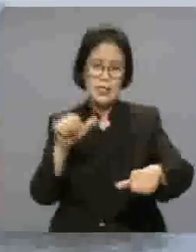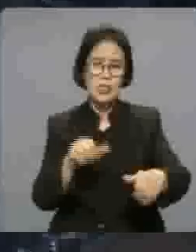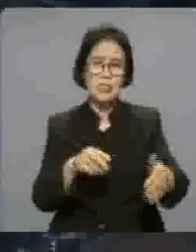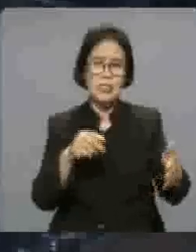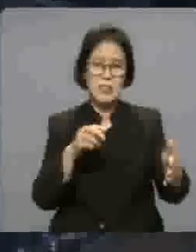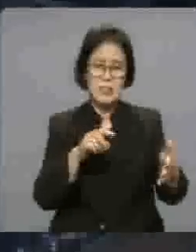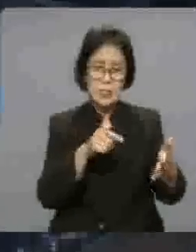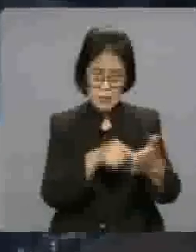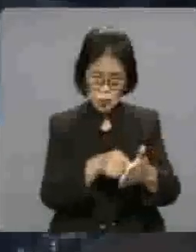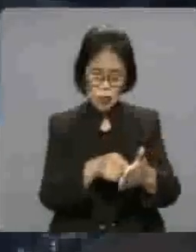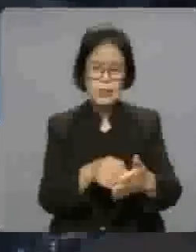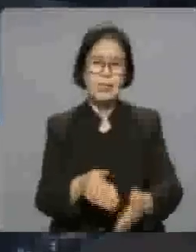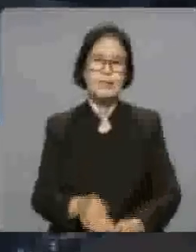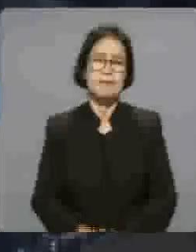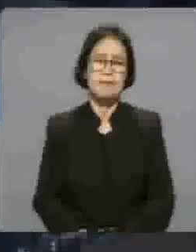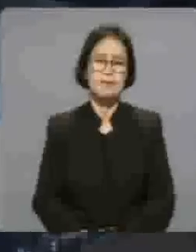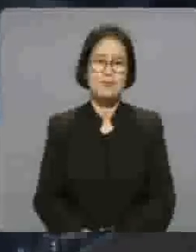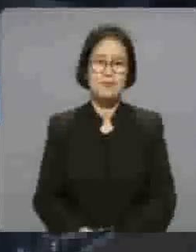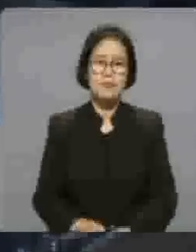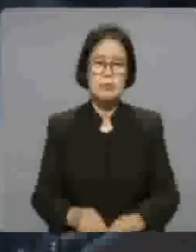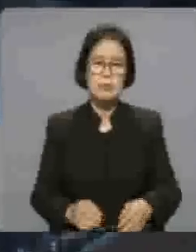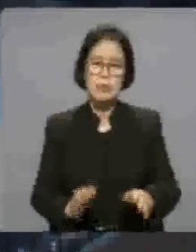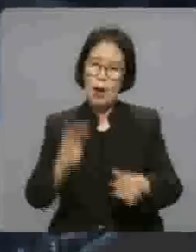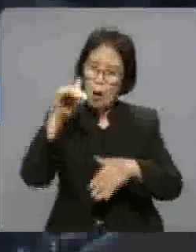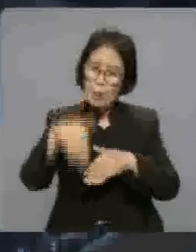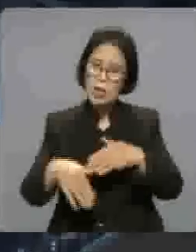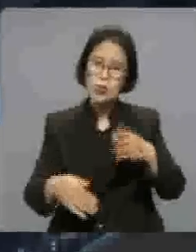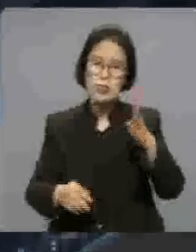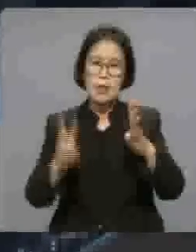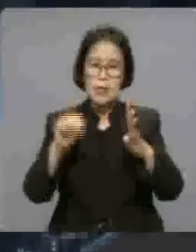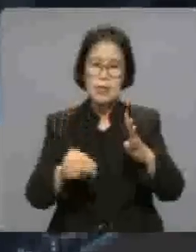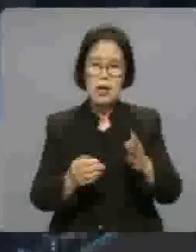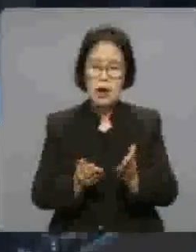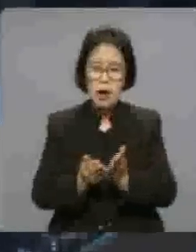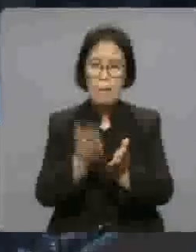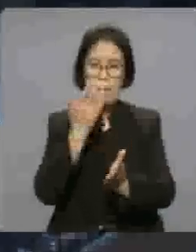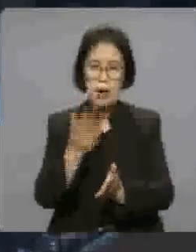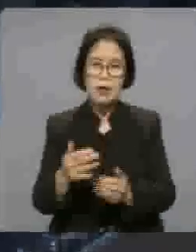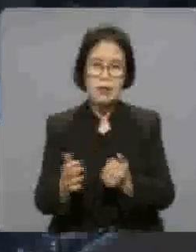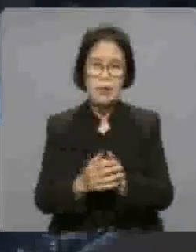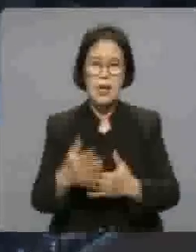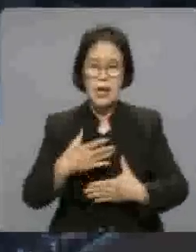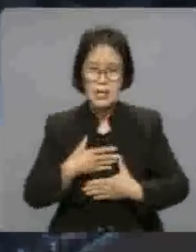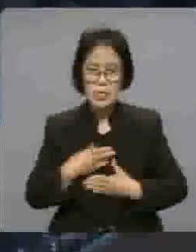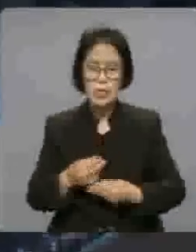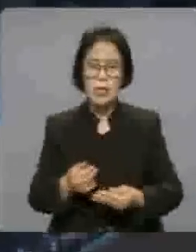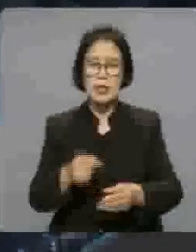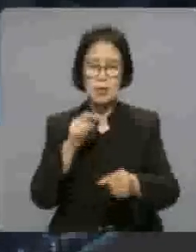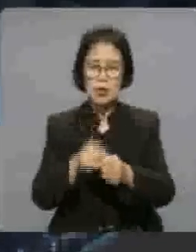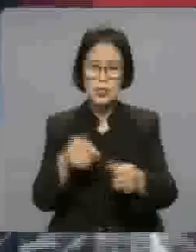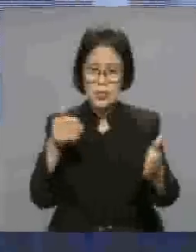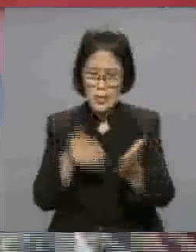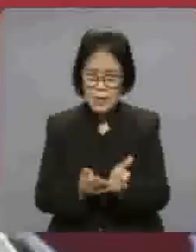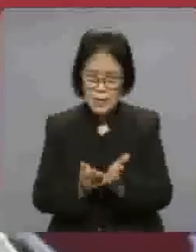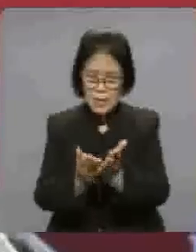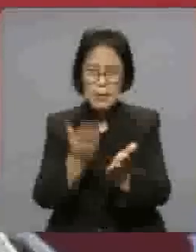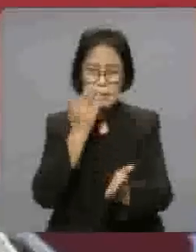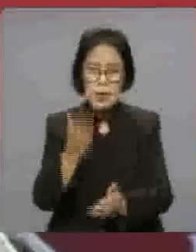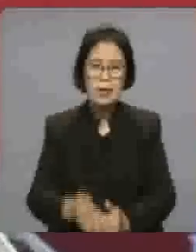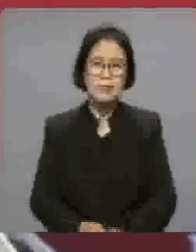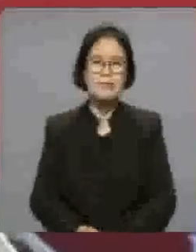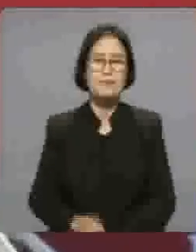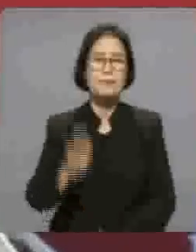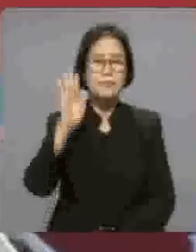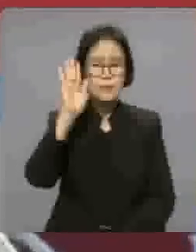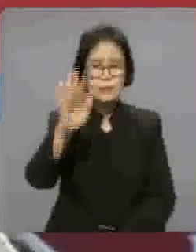도착합니다. 웬만하면 뭐 한 4m까지도 운항할 수 있으니까 앞으로 안전하게 손님들 뭐 목적지까지 모실 수 있겠습니다.